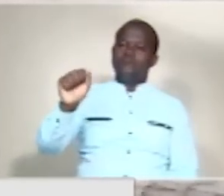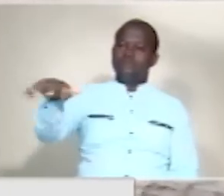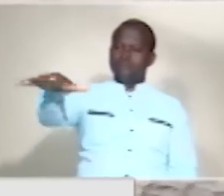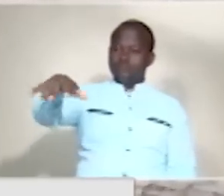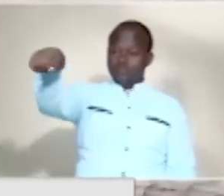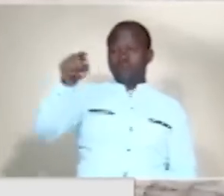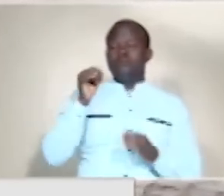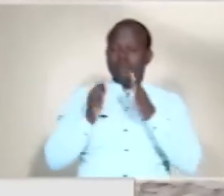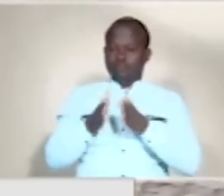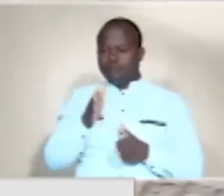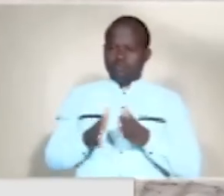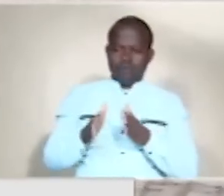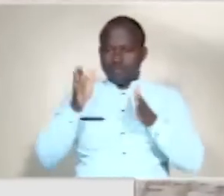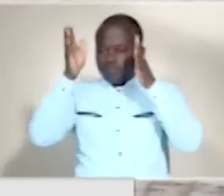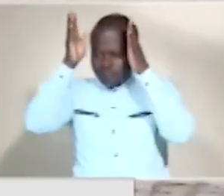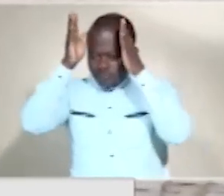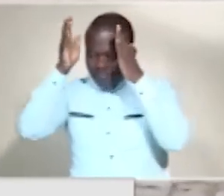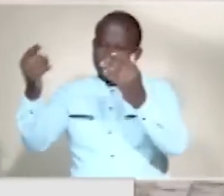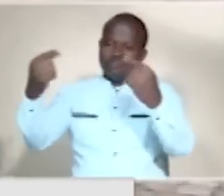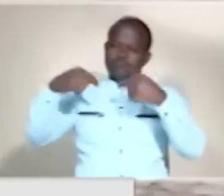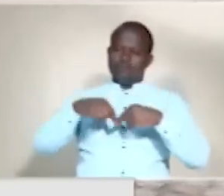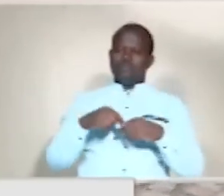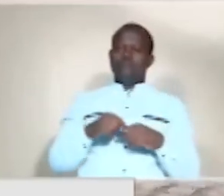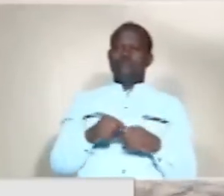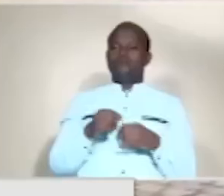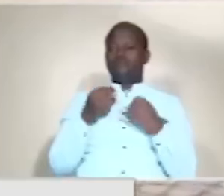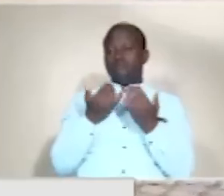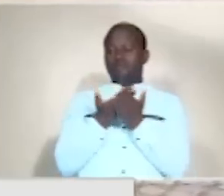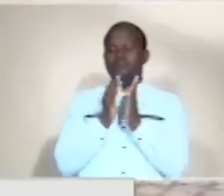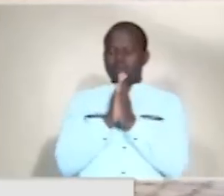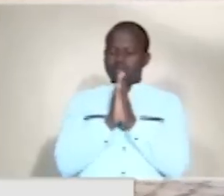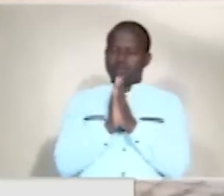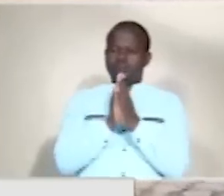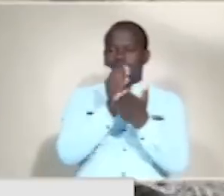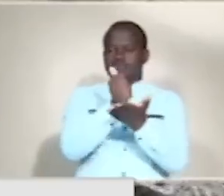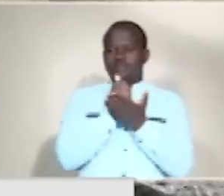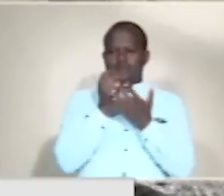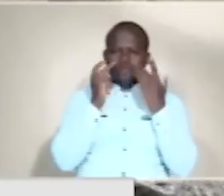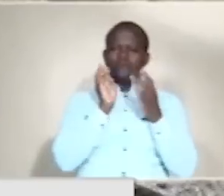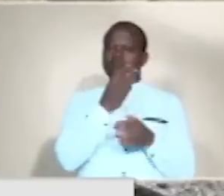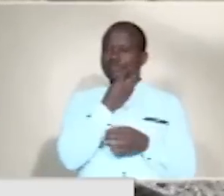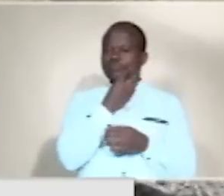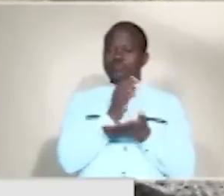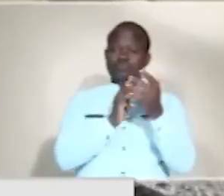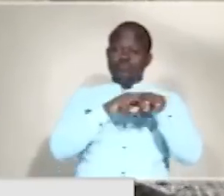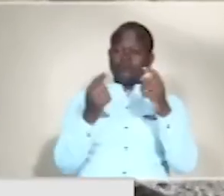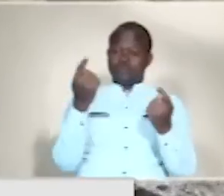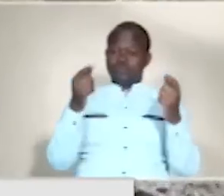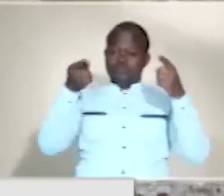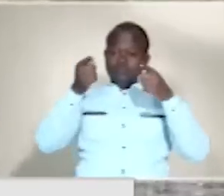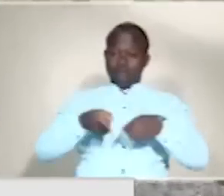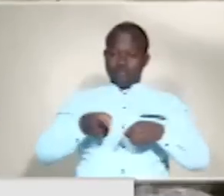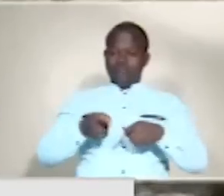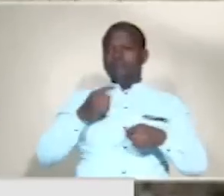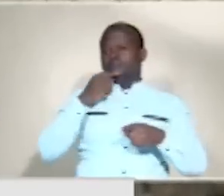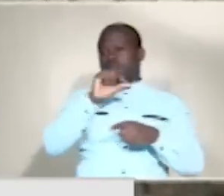amazi jyabura kongera akagenda kongera akagaruka turwaneho rwose turiye kuno twabona amazi ahagije haraho anyuza amakaza rimwe na rimwe